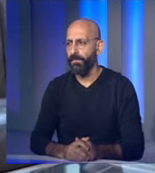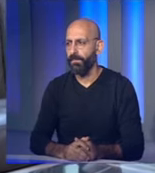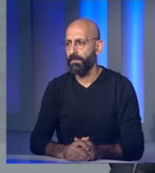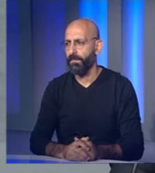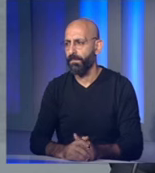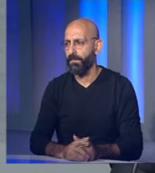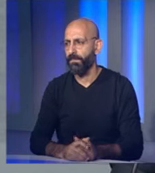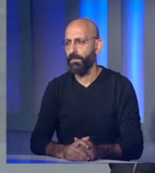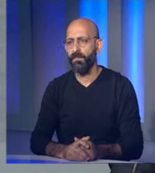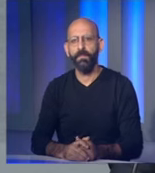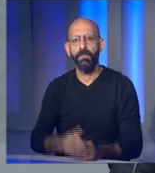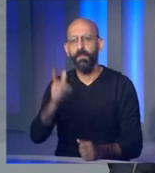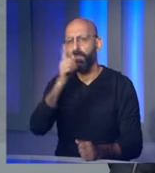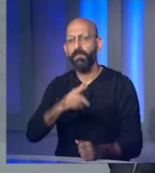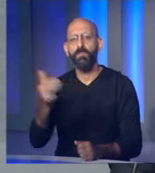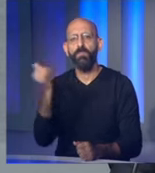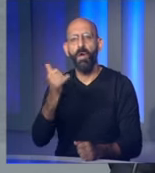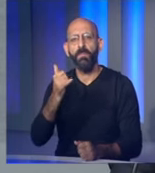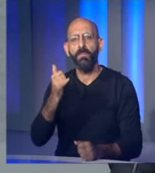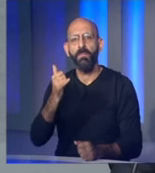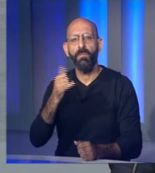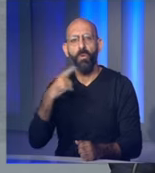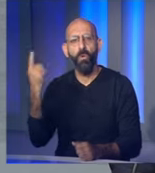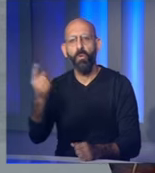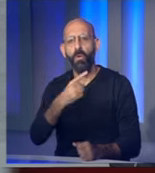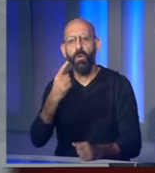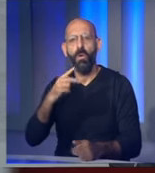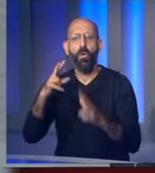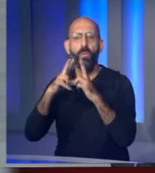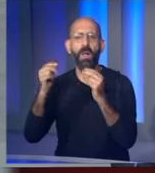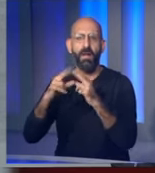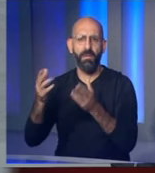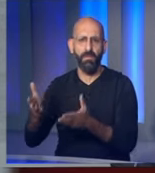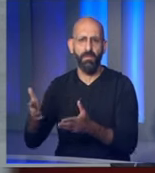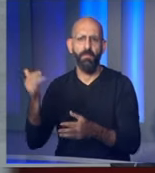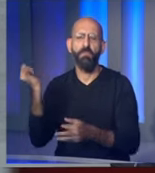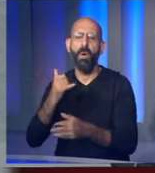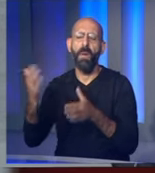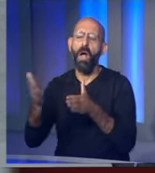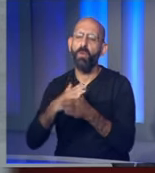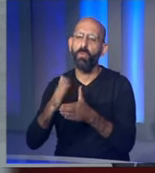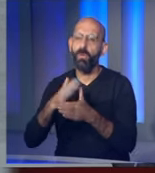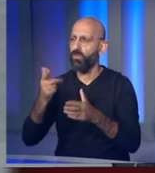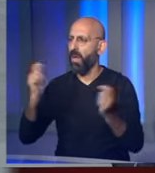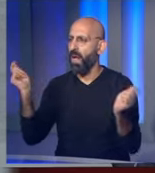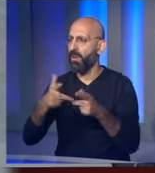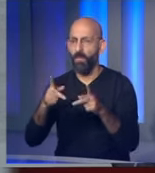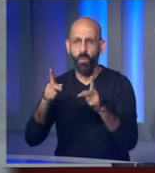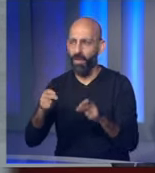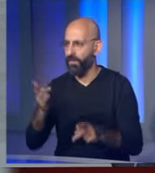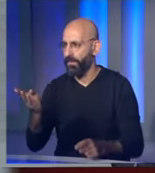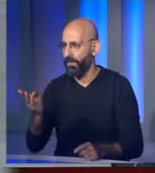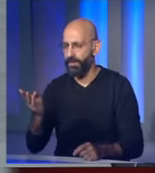المقبله اهم ما في الامر ايضا كان بما يعنيني بشكل مباشر ويعني البلد بشكل مباشر هو ما